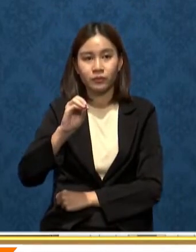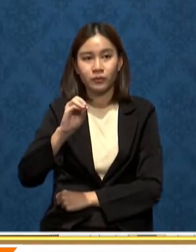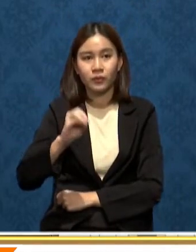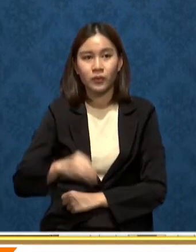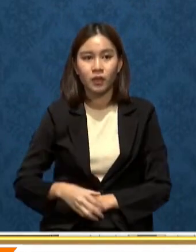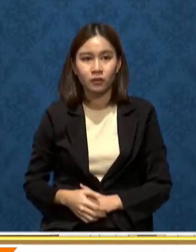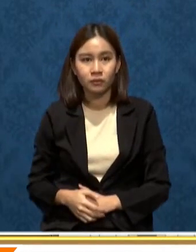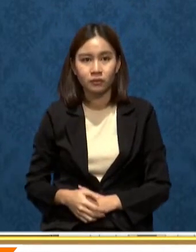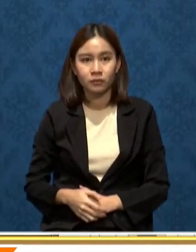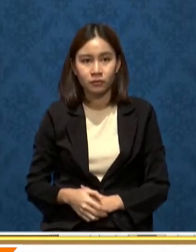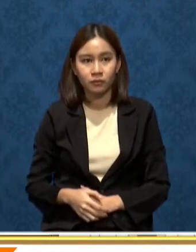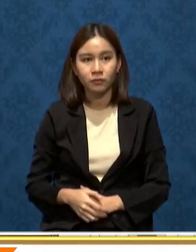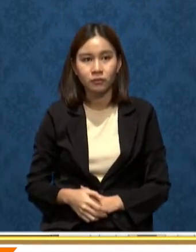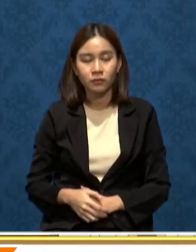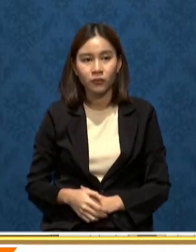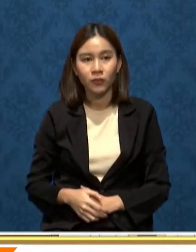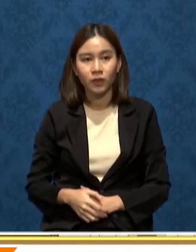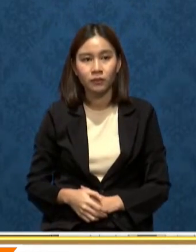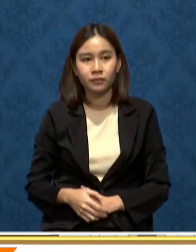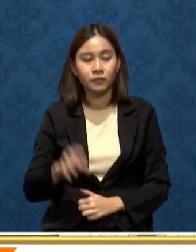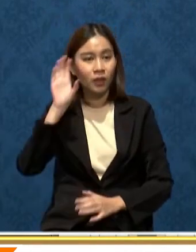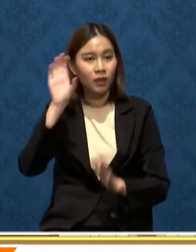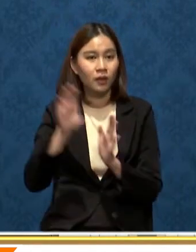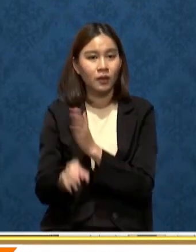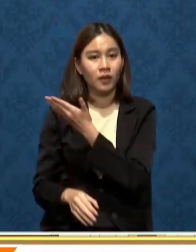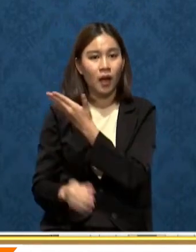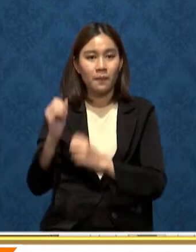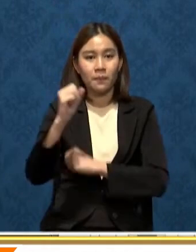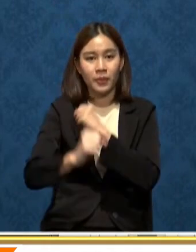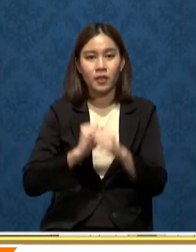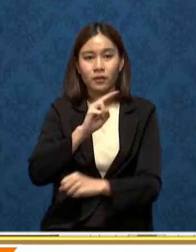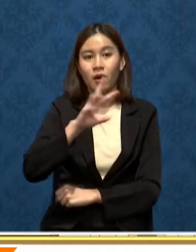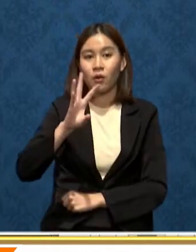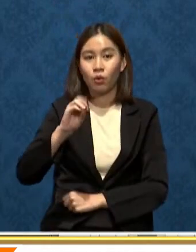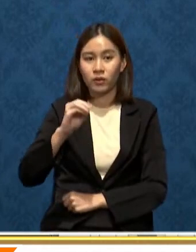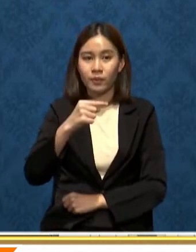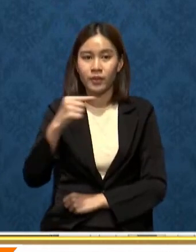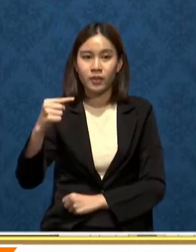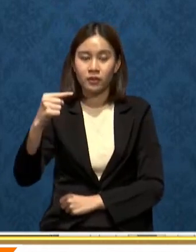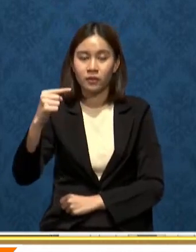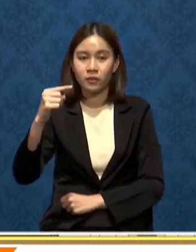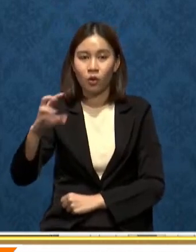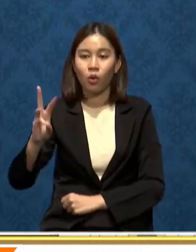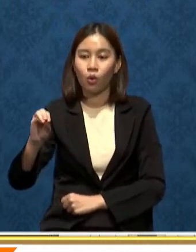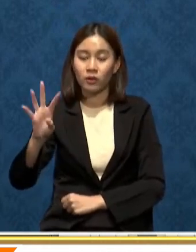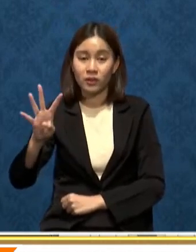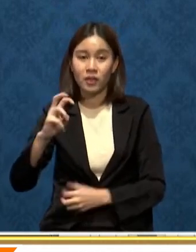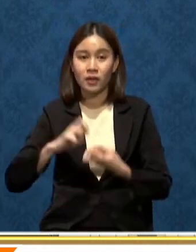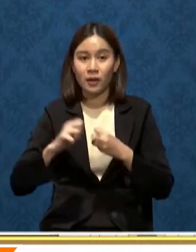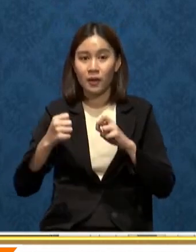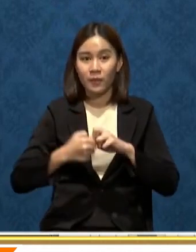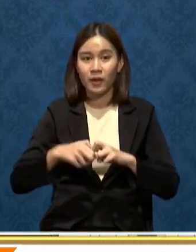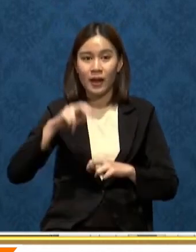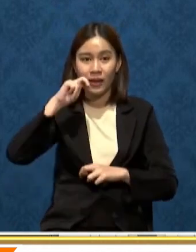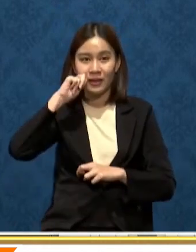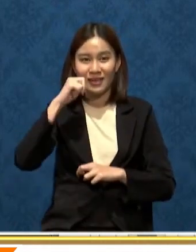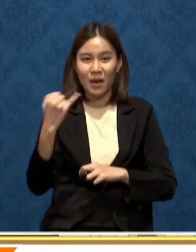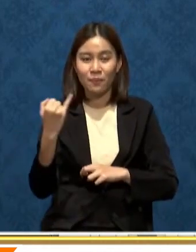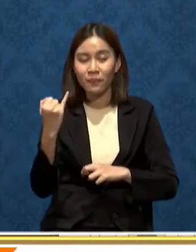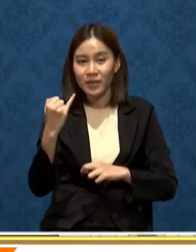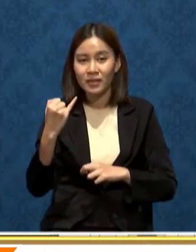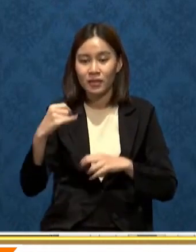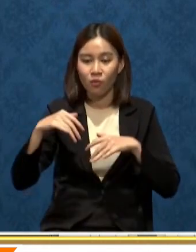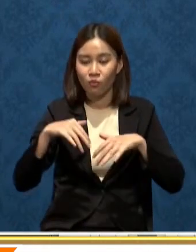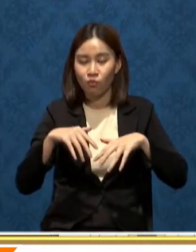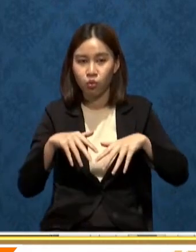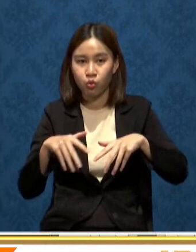บท่านลดูจภาพ จากปี 60 ถึงปี 64ปัญหาการทงน้เสียและกาก